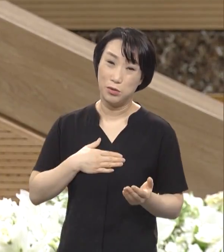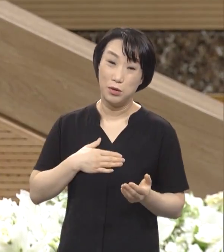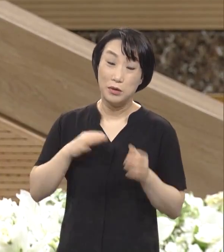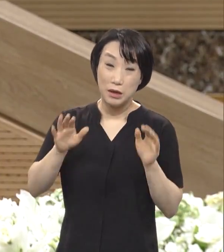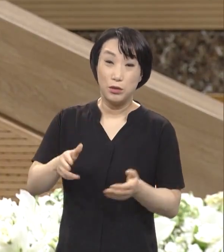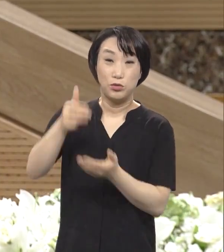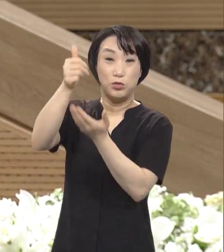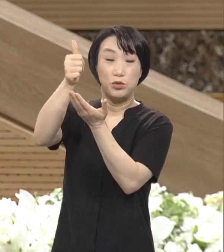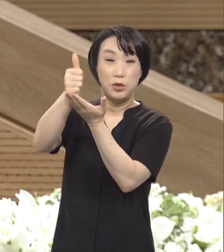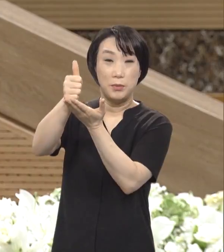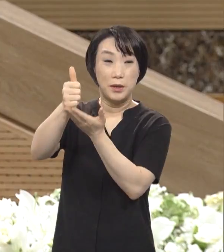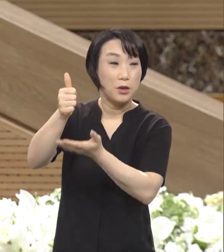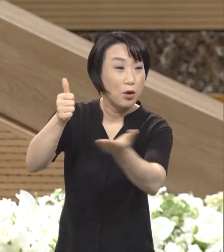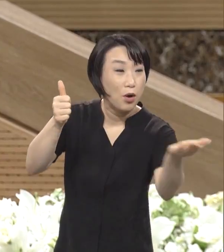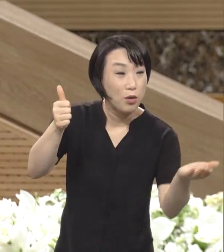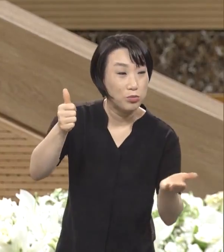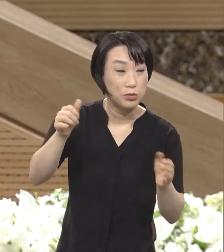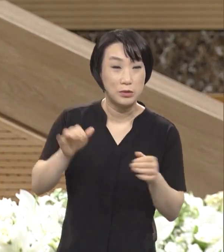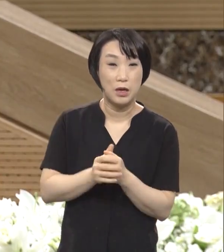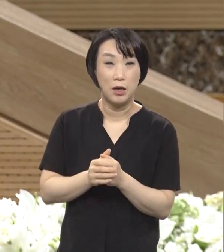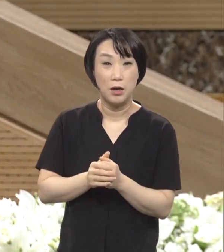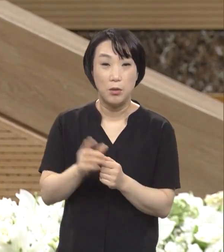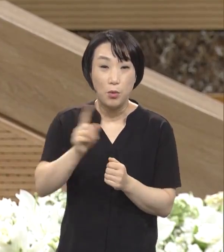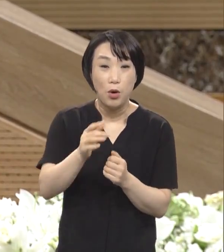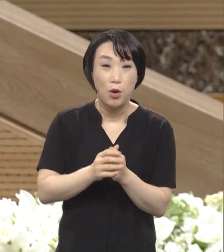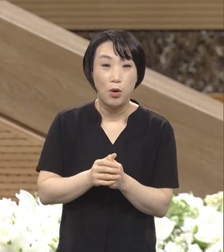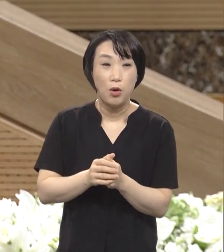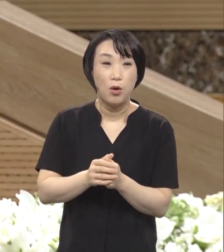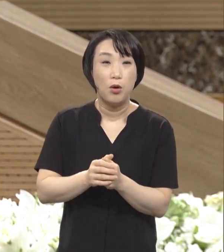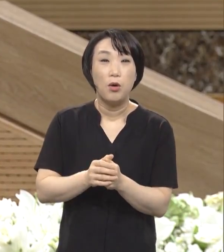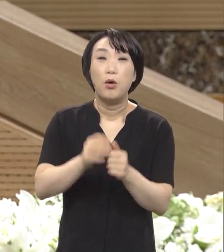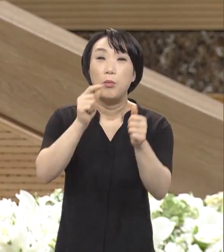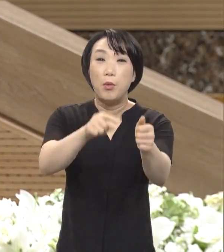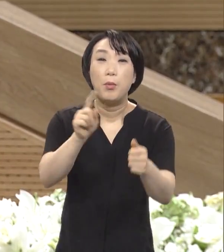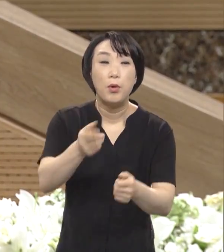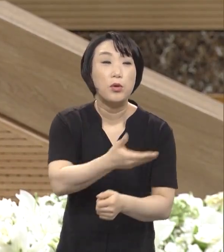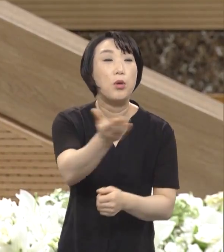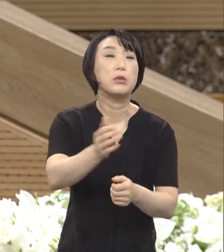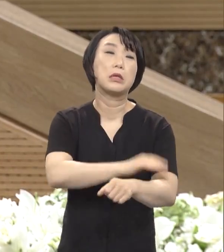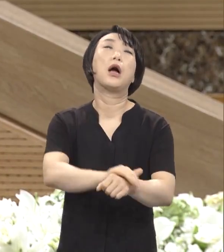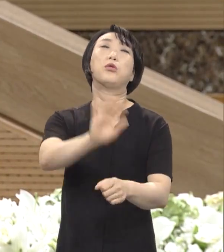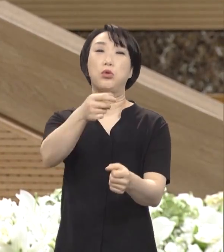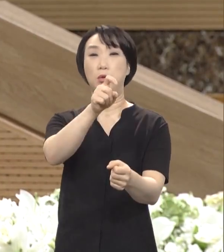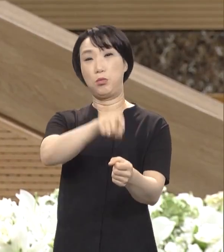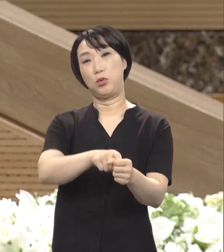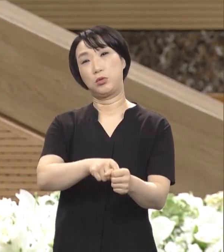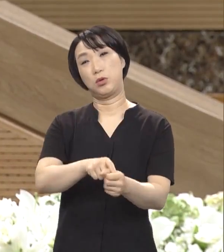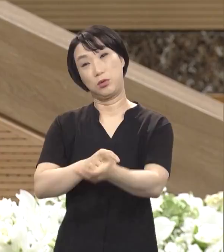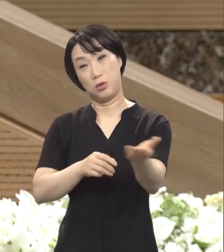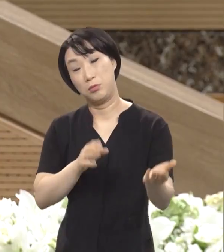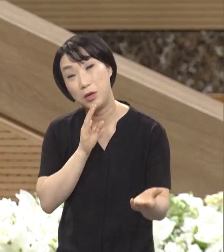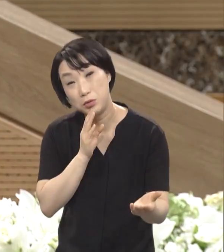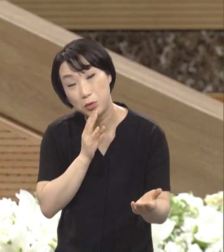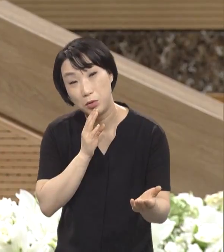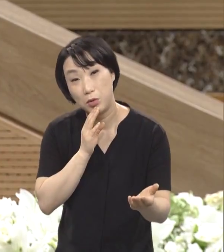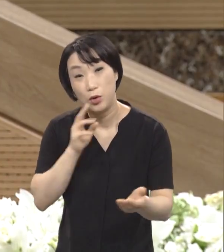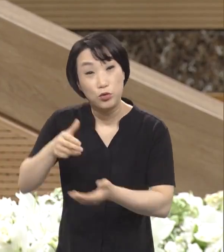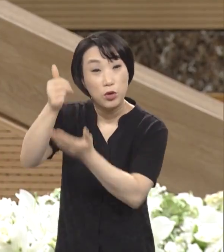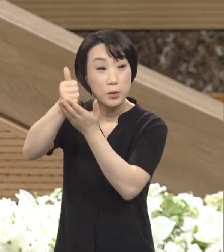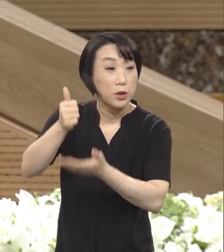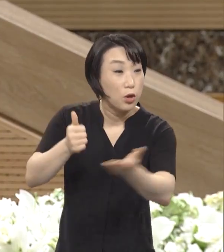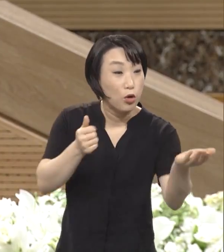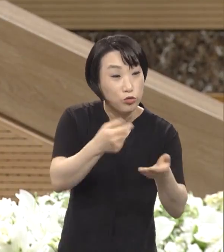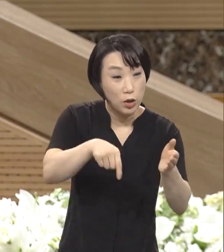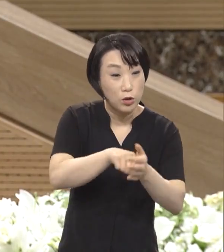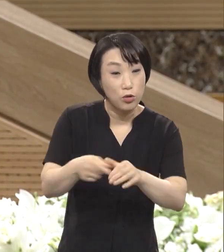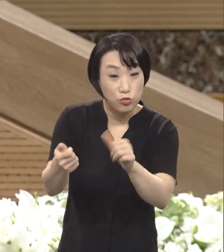주님이 여러분에게 뭘 요구하는 것은 잘 되라는 거예요. 내가 너를 위해